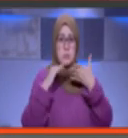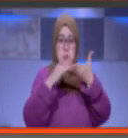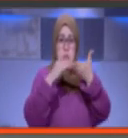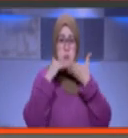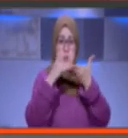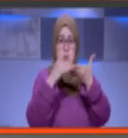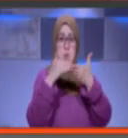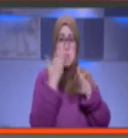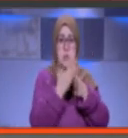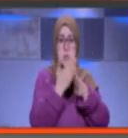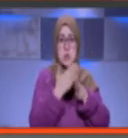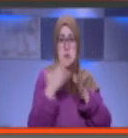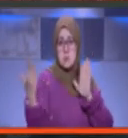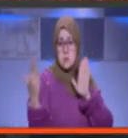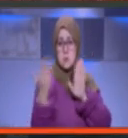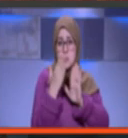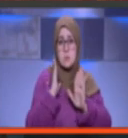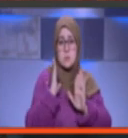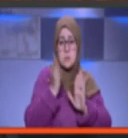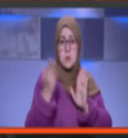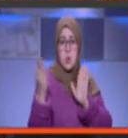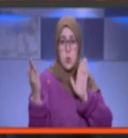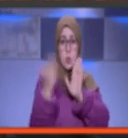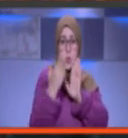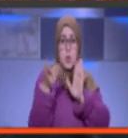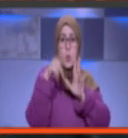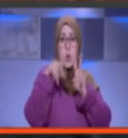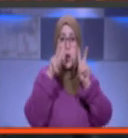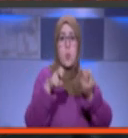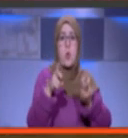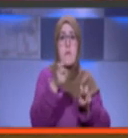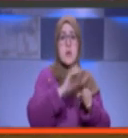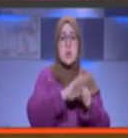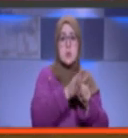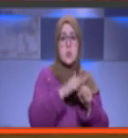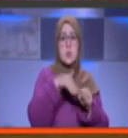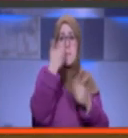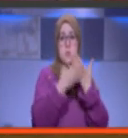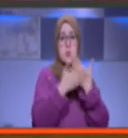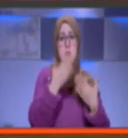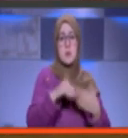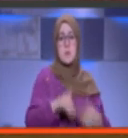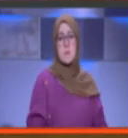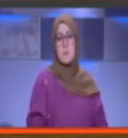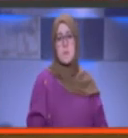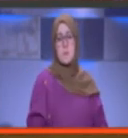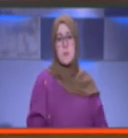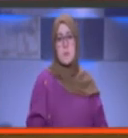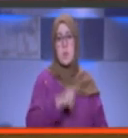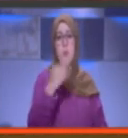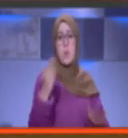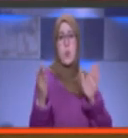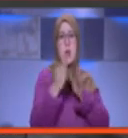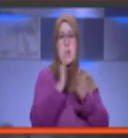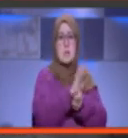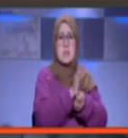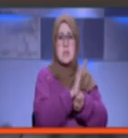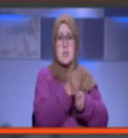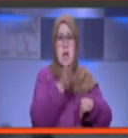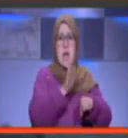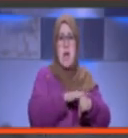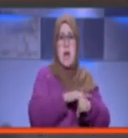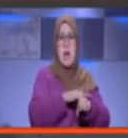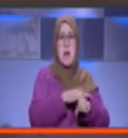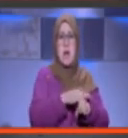زيادة تعاون الأمم المتحدة لمكافحة فيروس كورونا المستجد ومواجهة تداعياته السلبية على الأمن